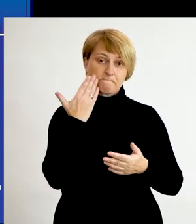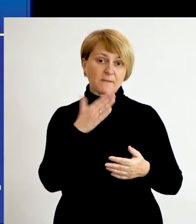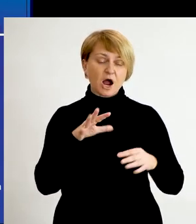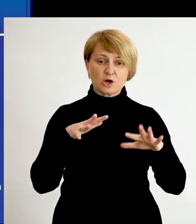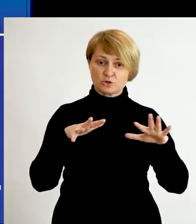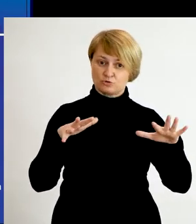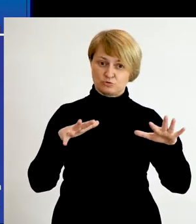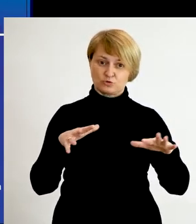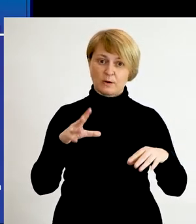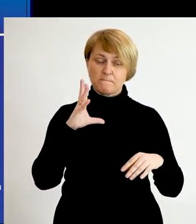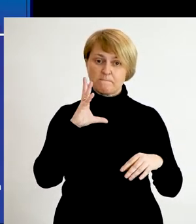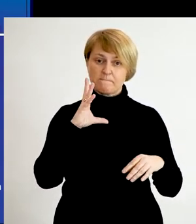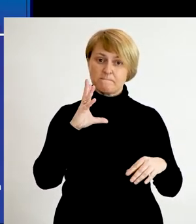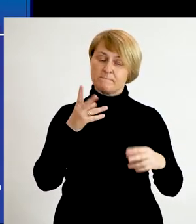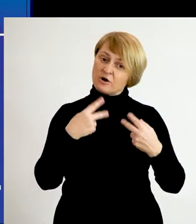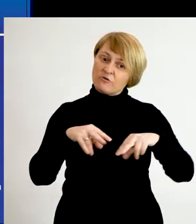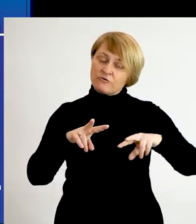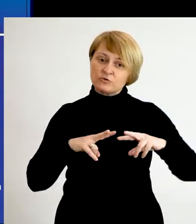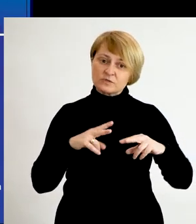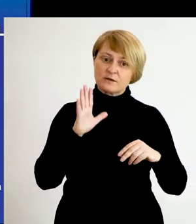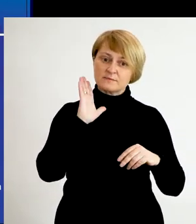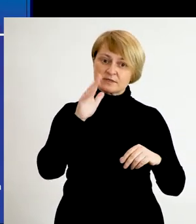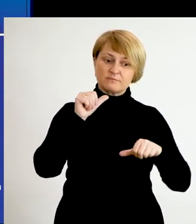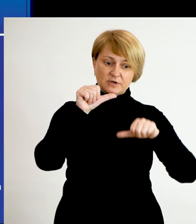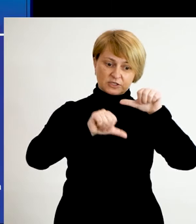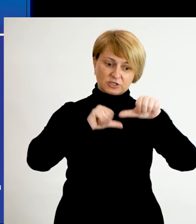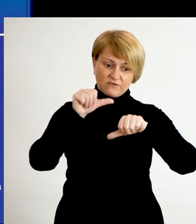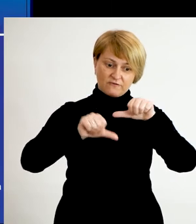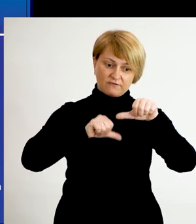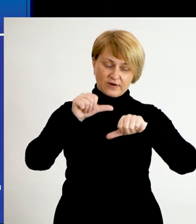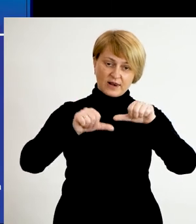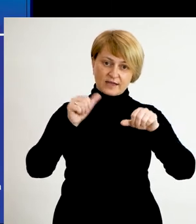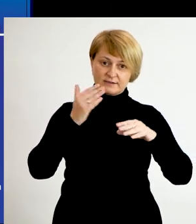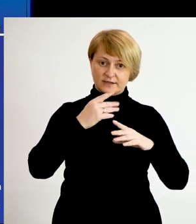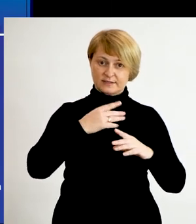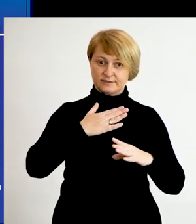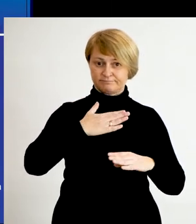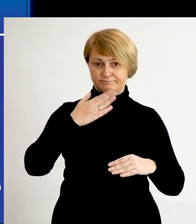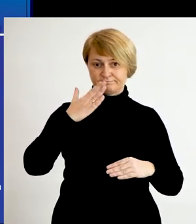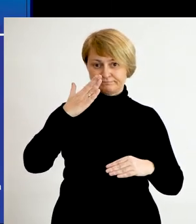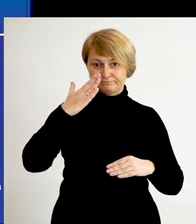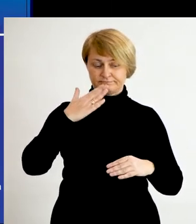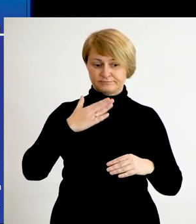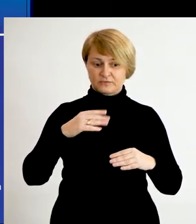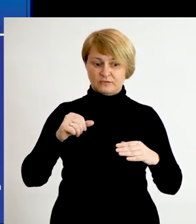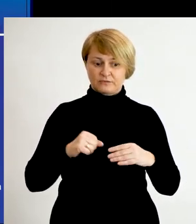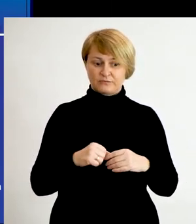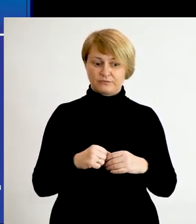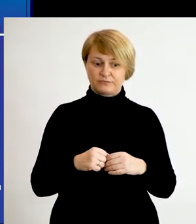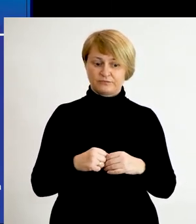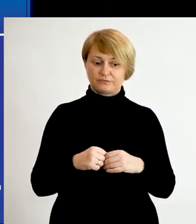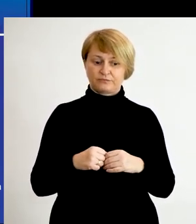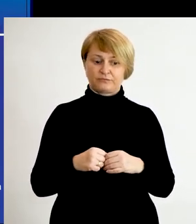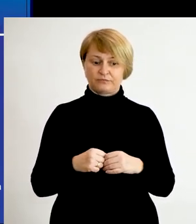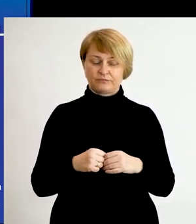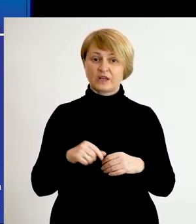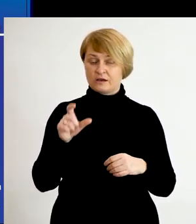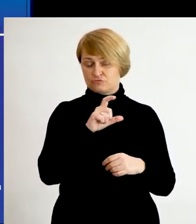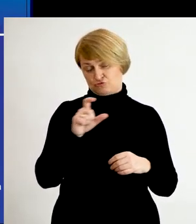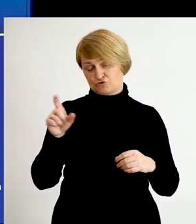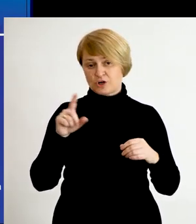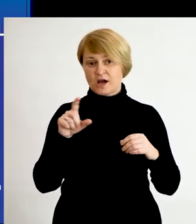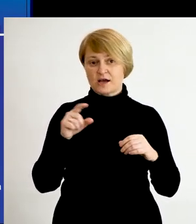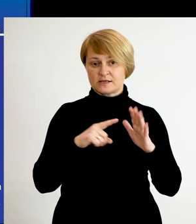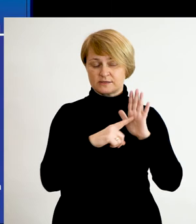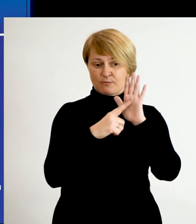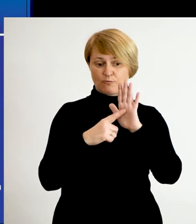bardzo duża. Natomiast jeszcze raz powrócę do tego, co będzie w latach kolejnych, to oczywiście